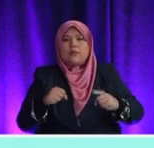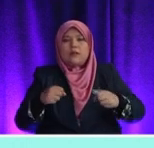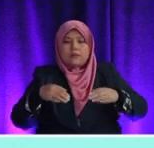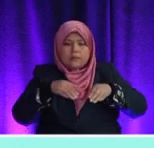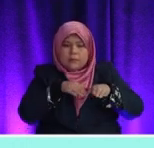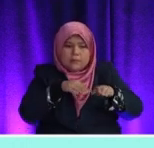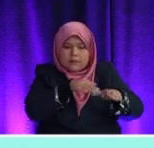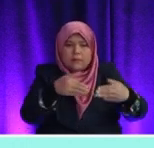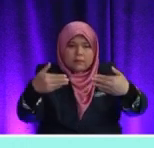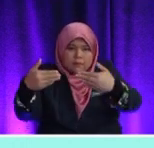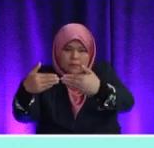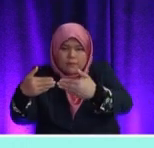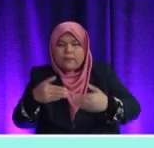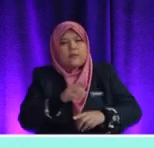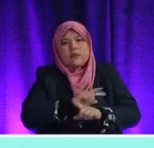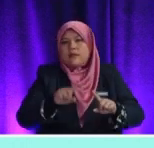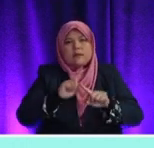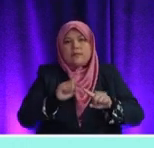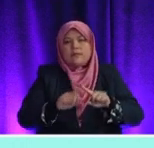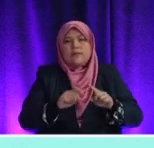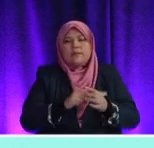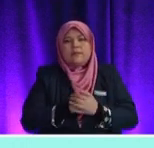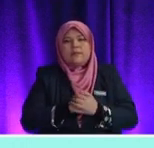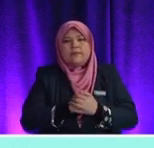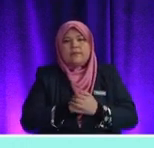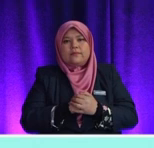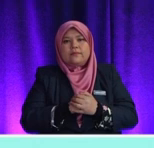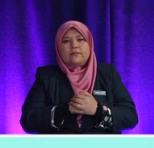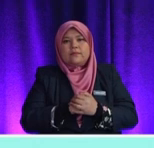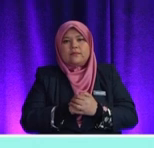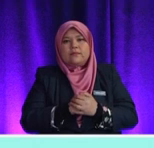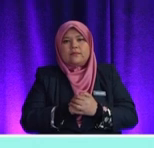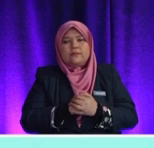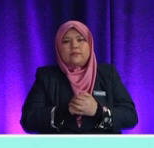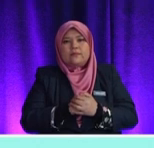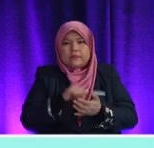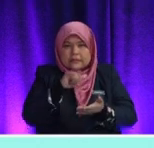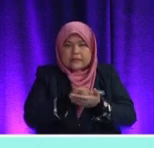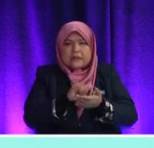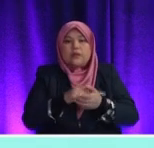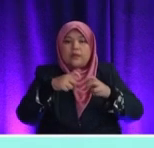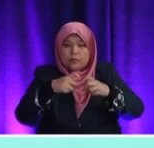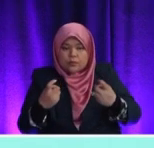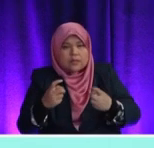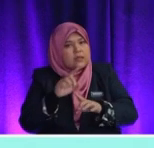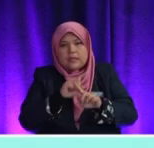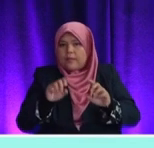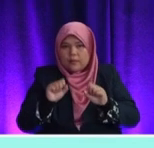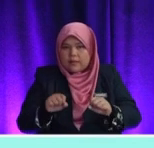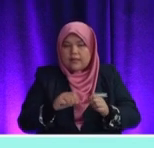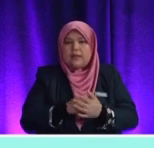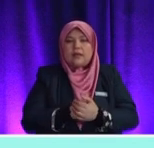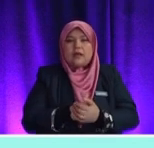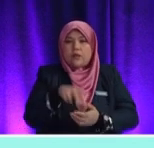pejal bagi plumbom dua bromida ini Ira so depresi itu ini adalah keputusannya bagi